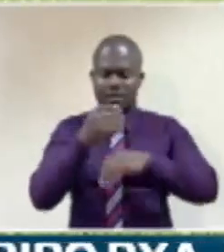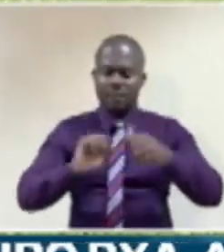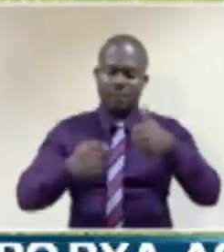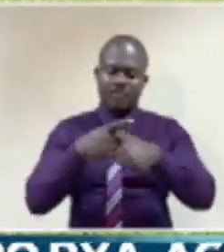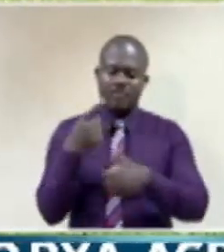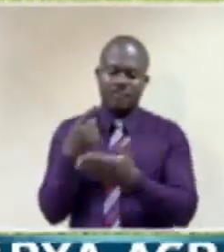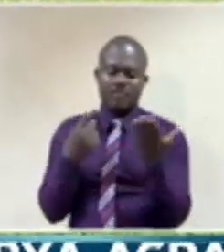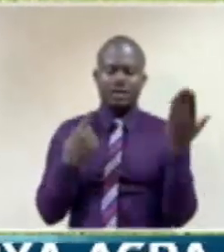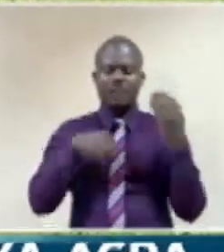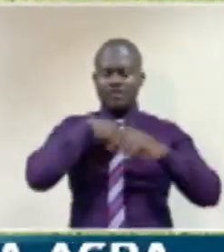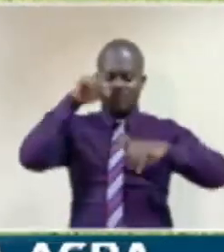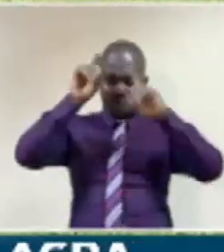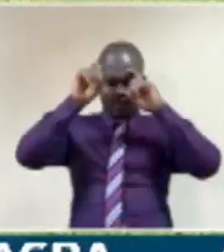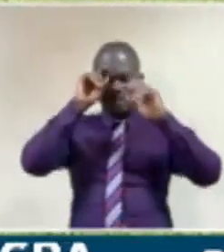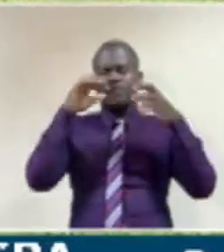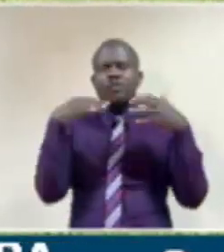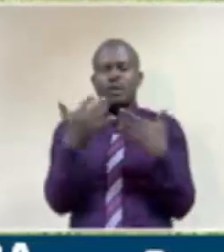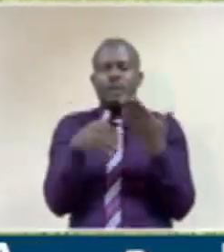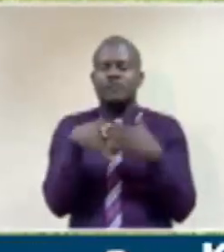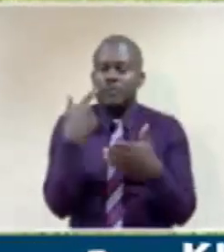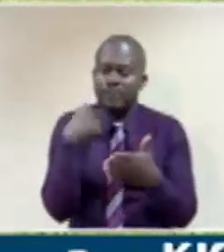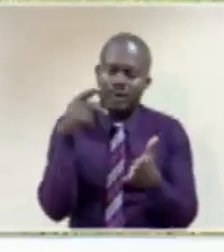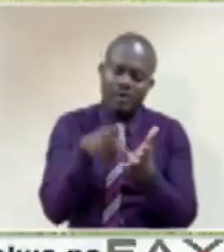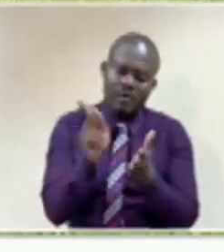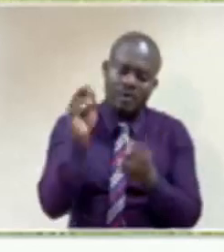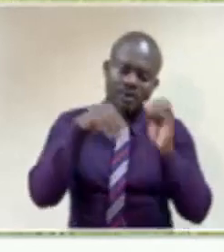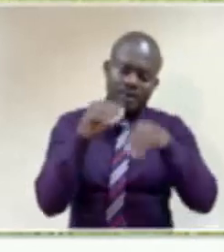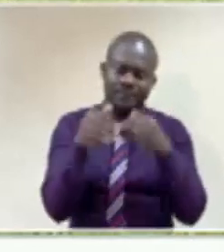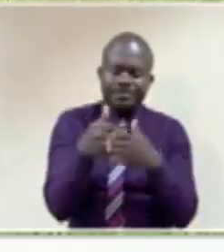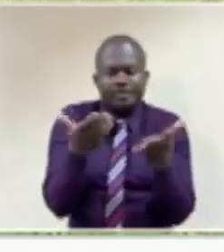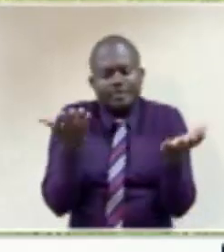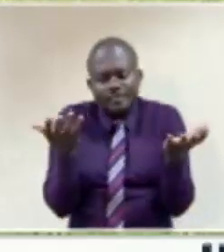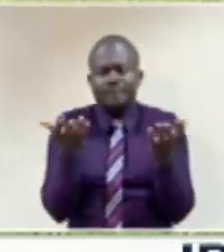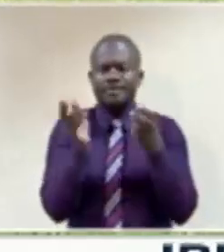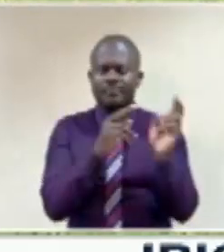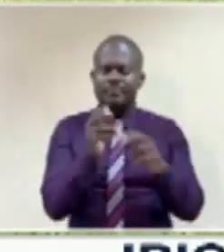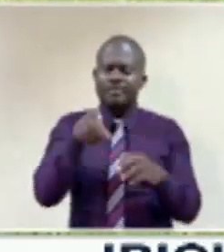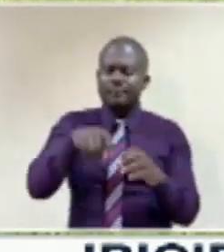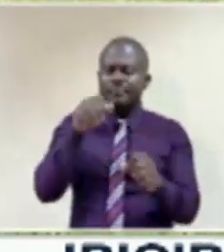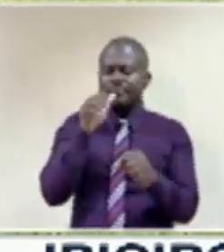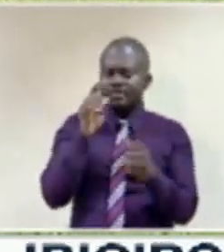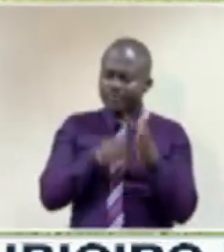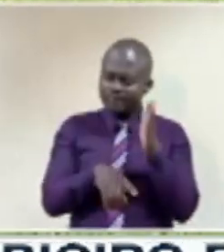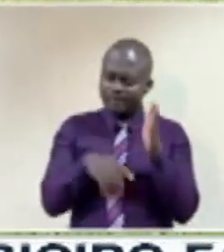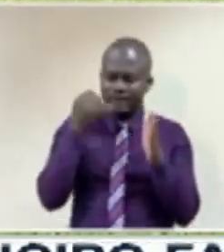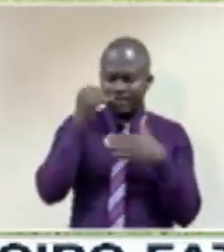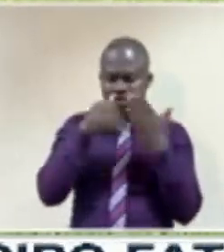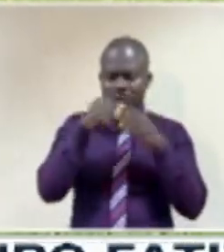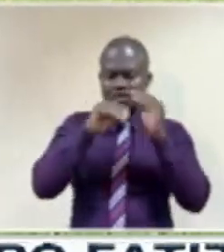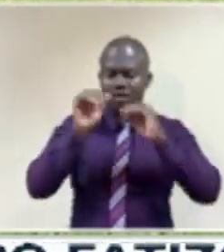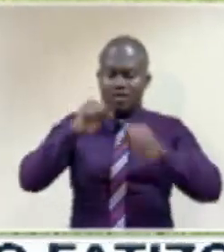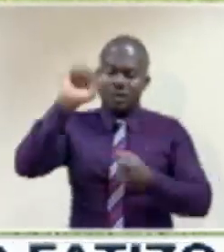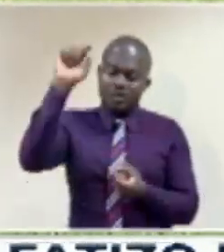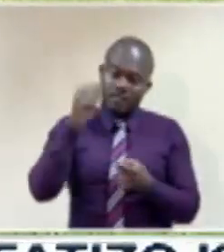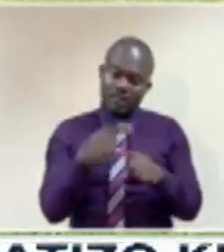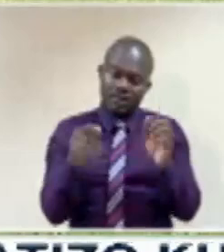mbere. Turibaza ngo ese niba andi bagiye kugura uyu musaruro, ese ubundi ni iki bakeneye? Nubwo umusaruro ushobora kugabanuka